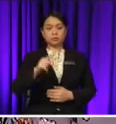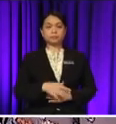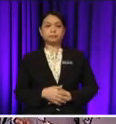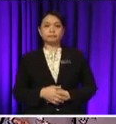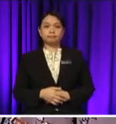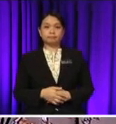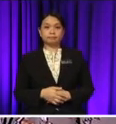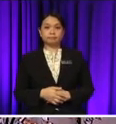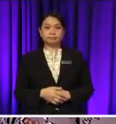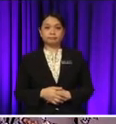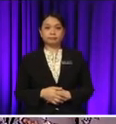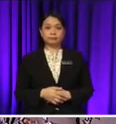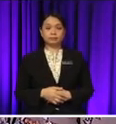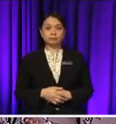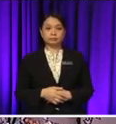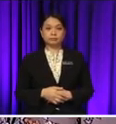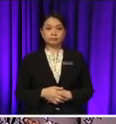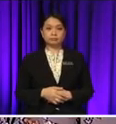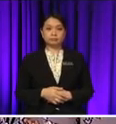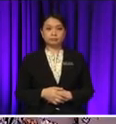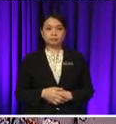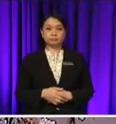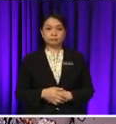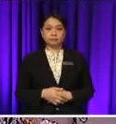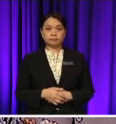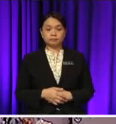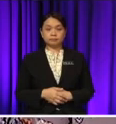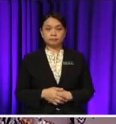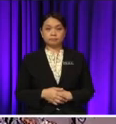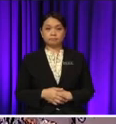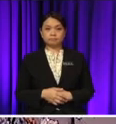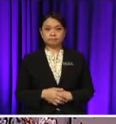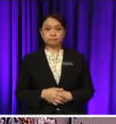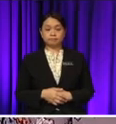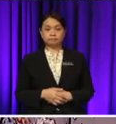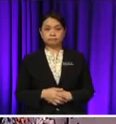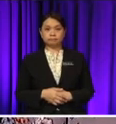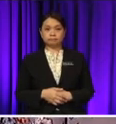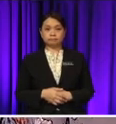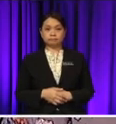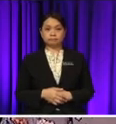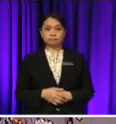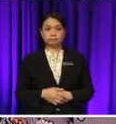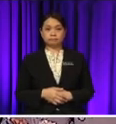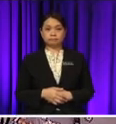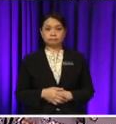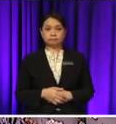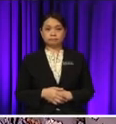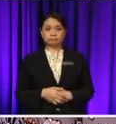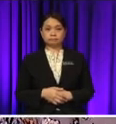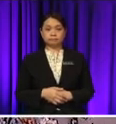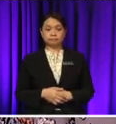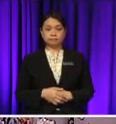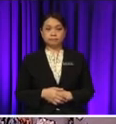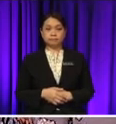hutang yang tidak boleh dikuti bermaksud ekonomi itu adalah orang yang berhutang yang kita pelanggan